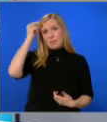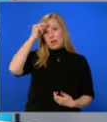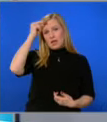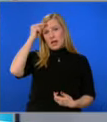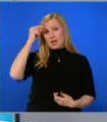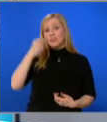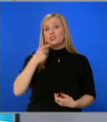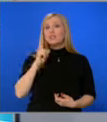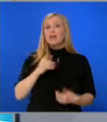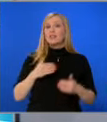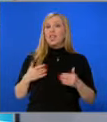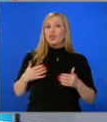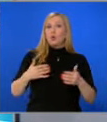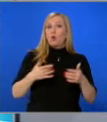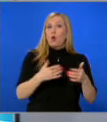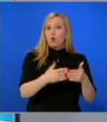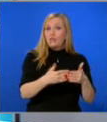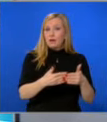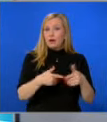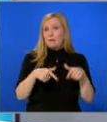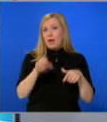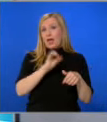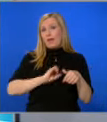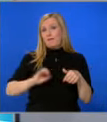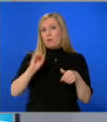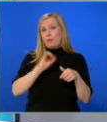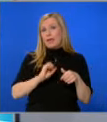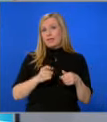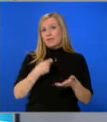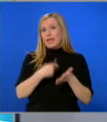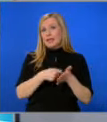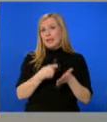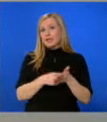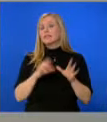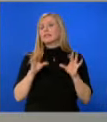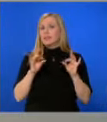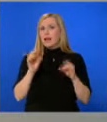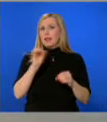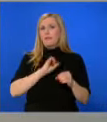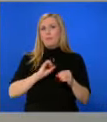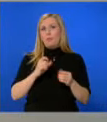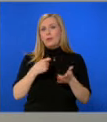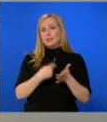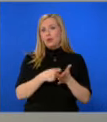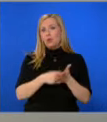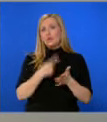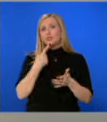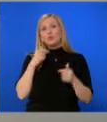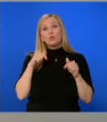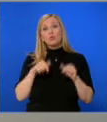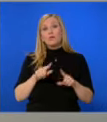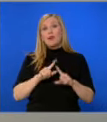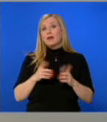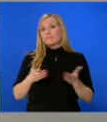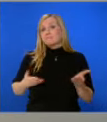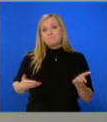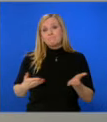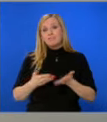на това, че трябва да догонваме европейските доходи, поне средните европейски доходи, защото това е